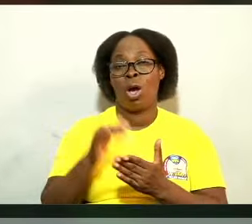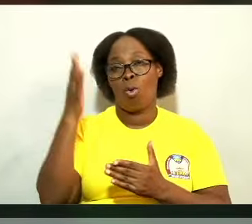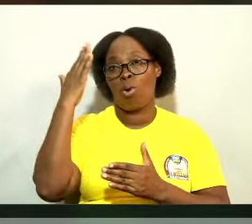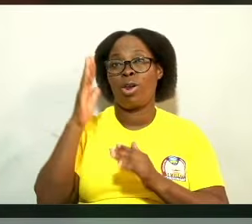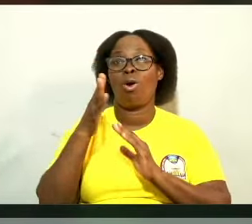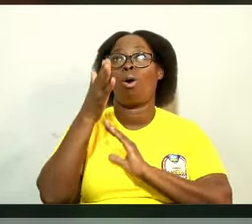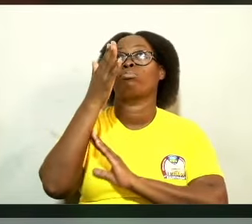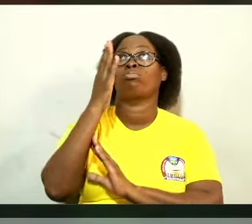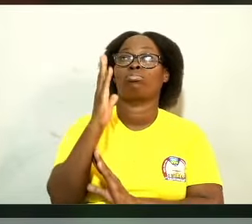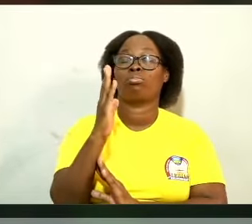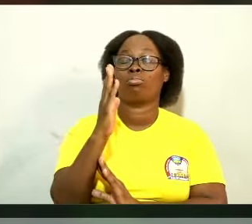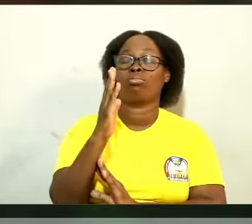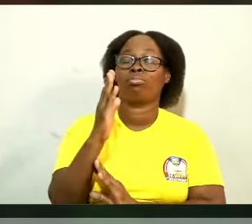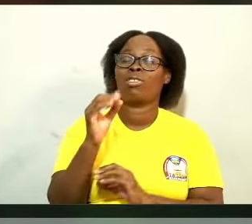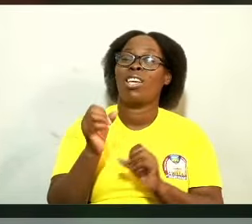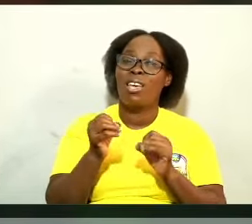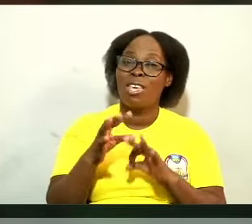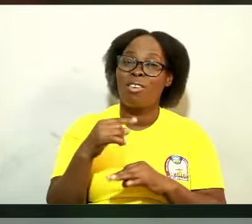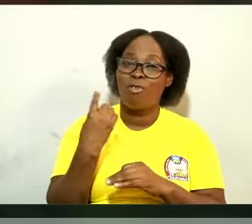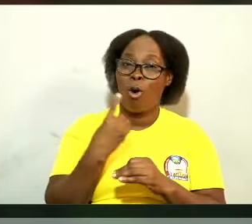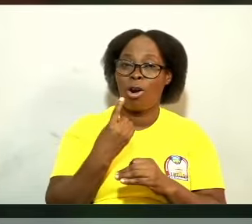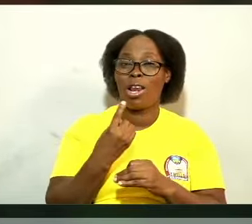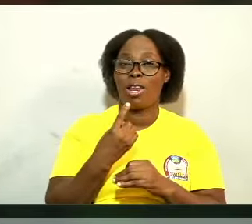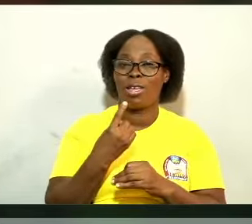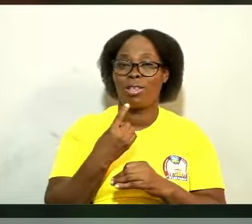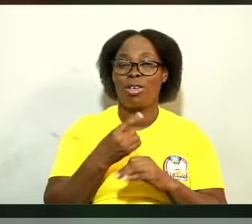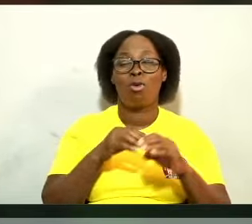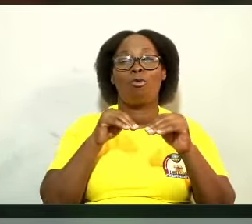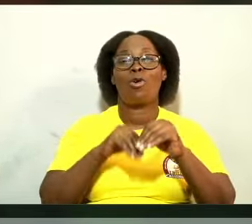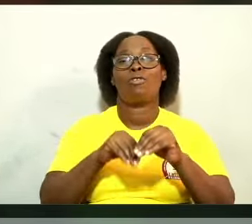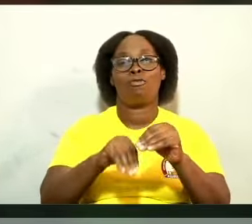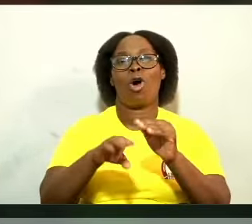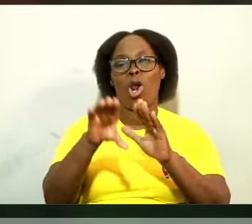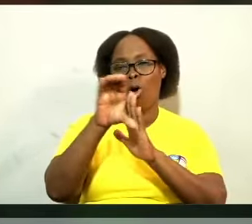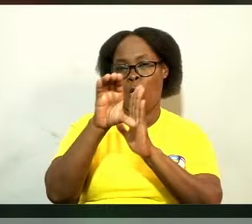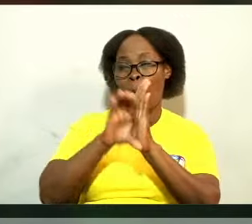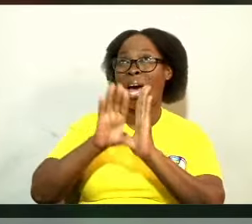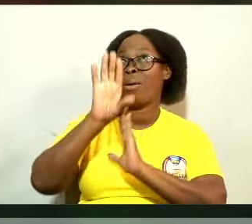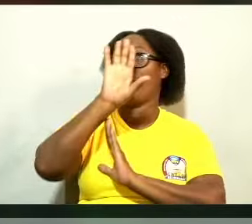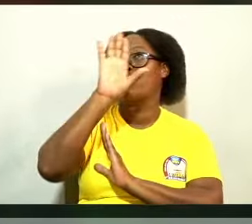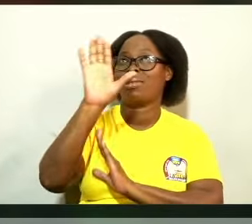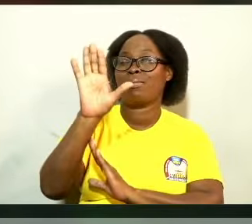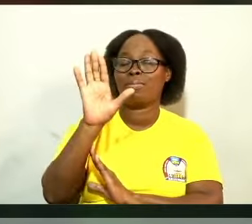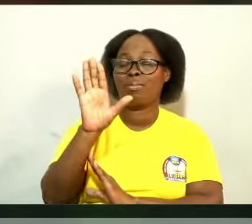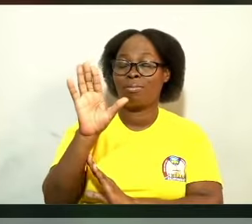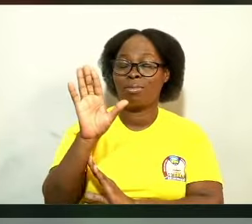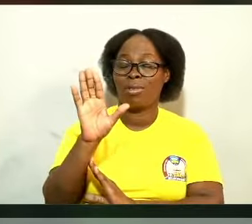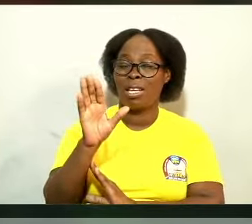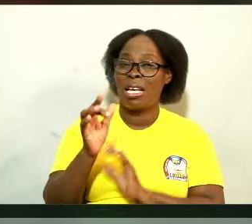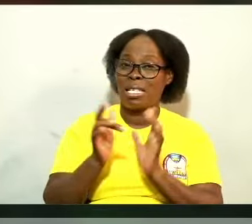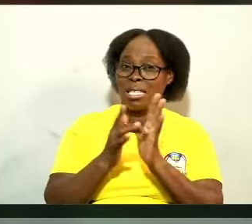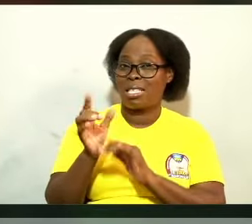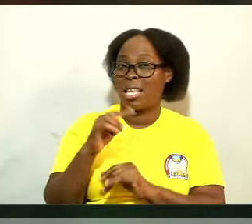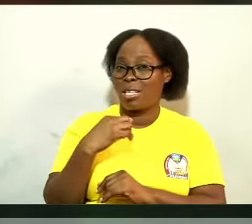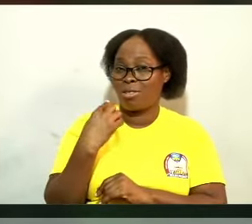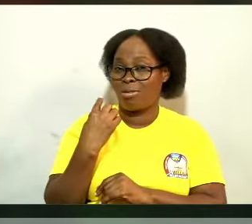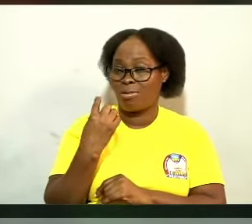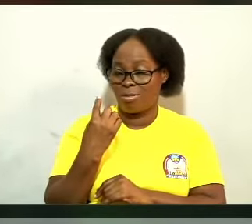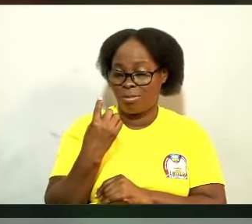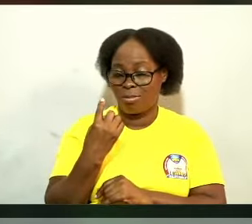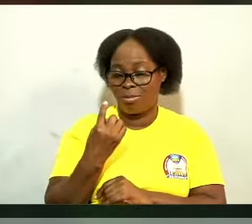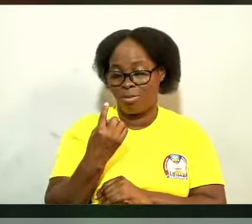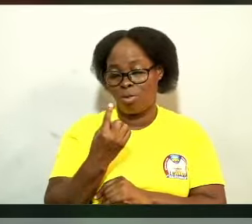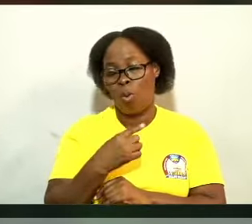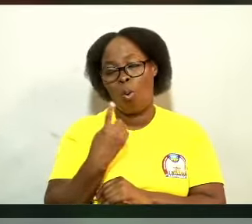yeye ikiwa tunashika amri zake. Yeye asemaye nimemjua